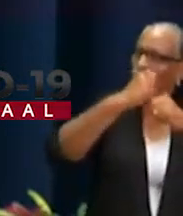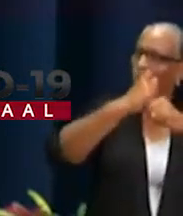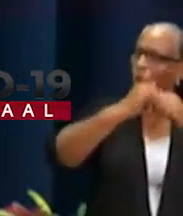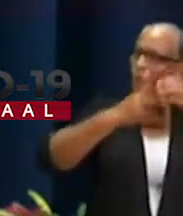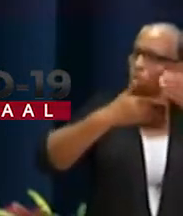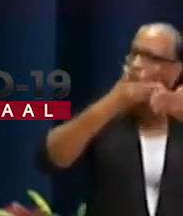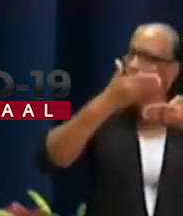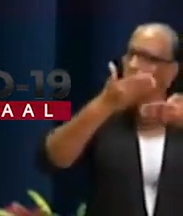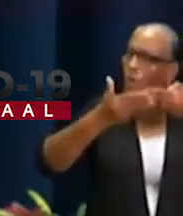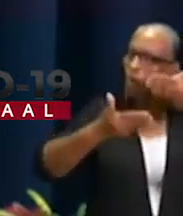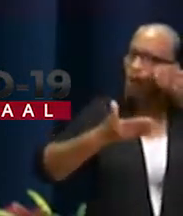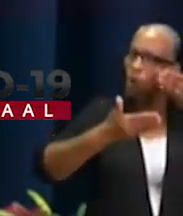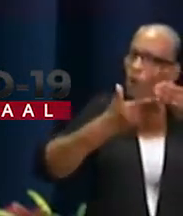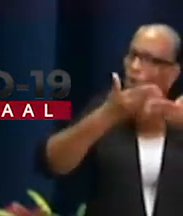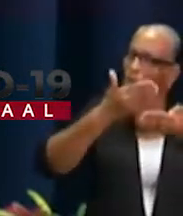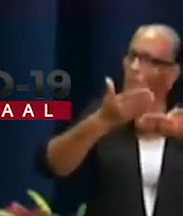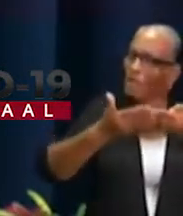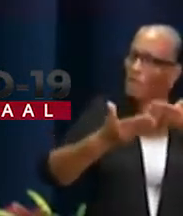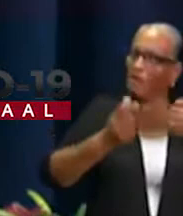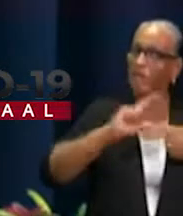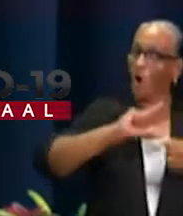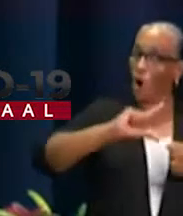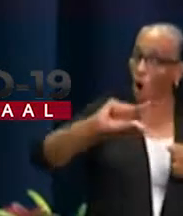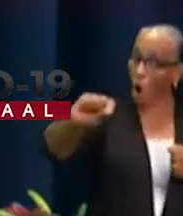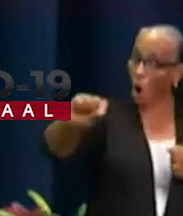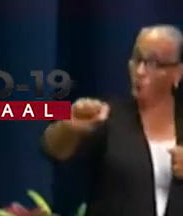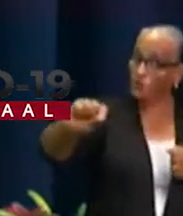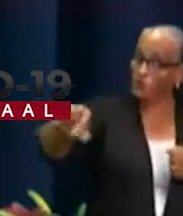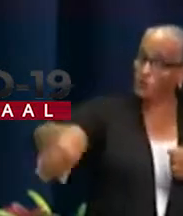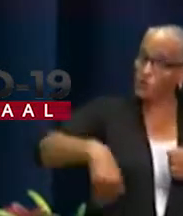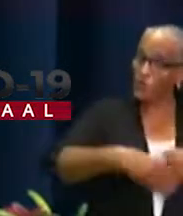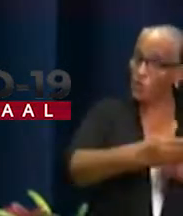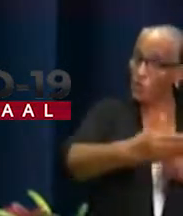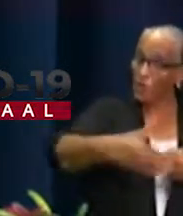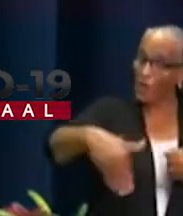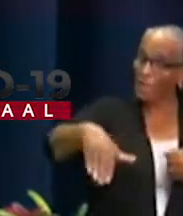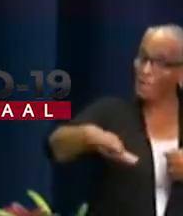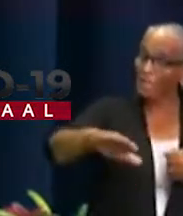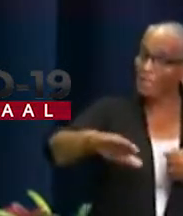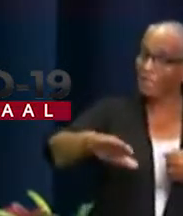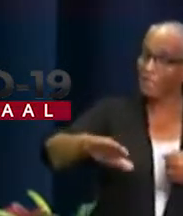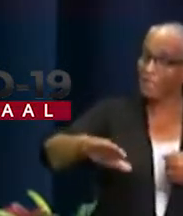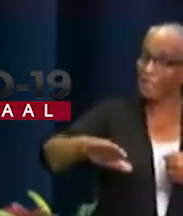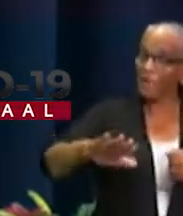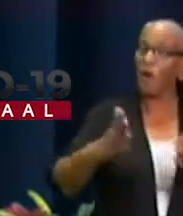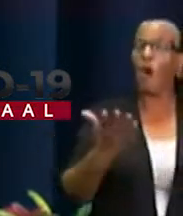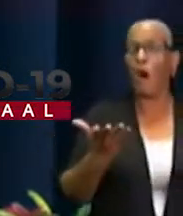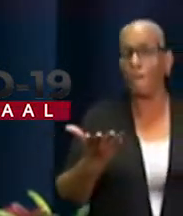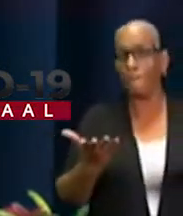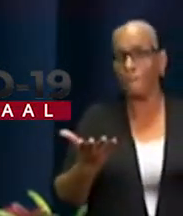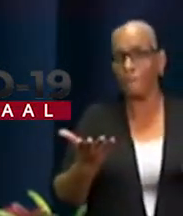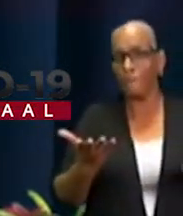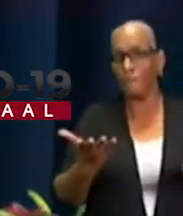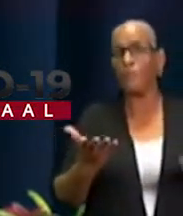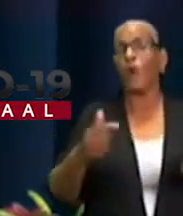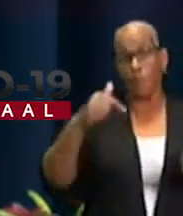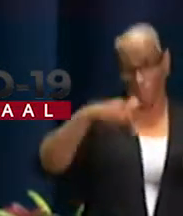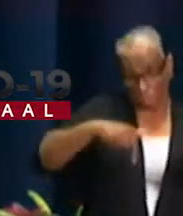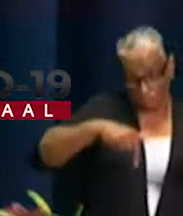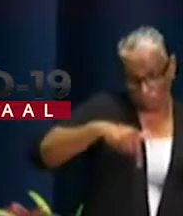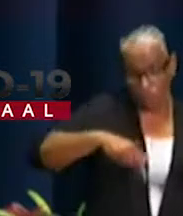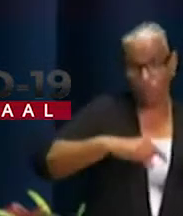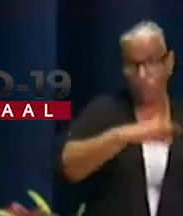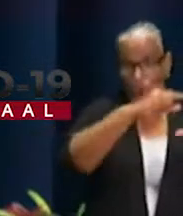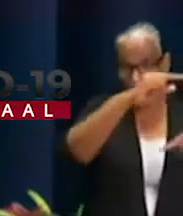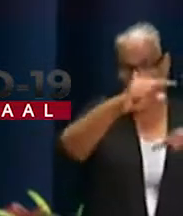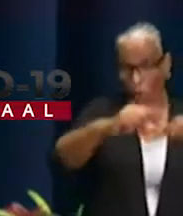dat het in stand houden van het uitgaansverbod geen additionele bijdrage levert aan de huidige ontwikkelingen